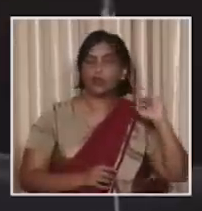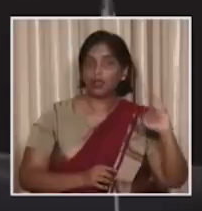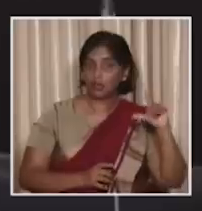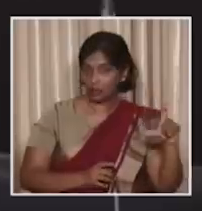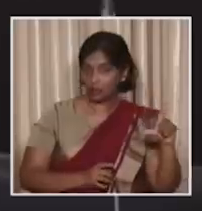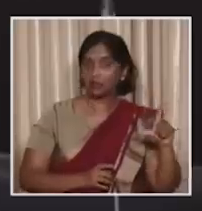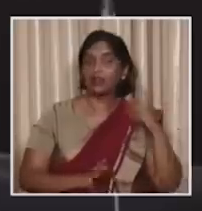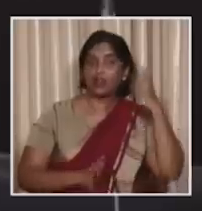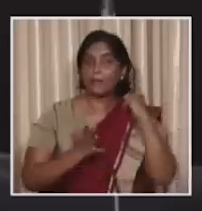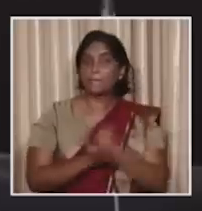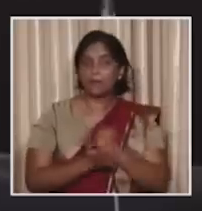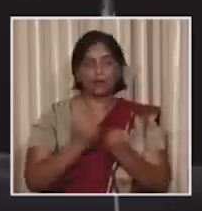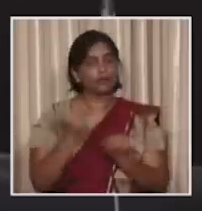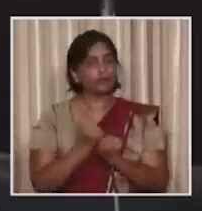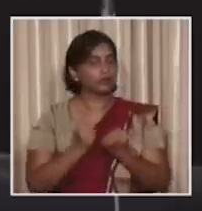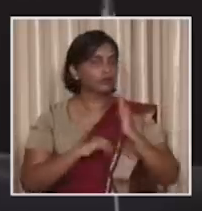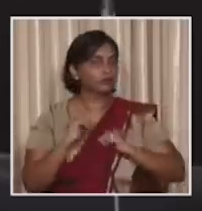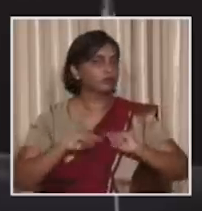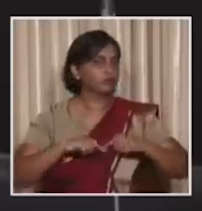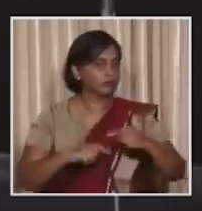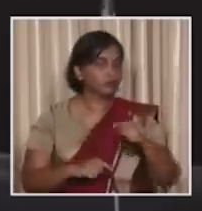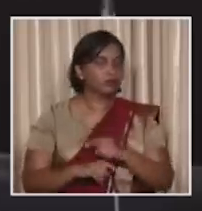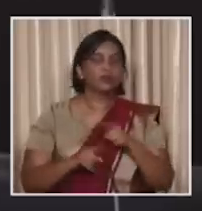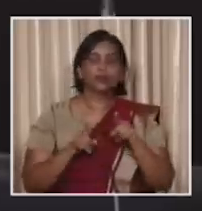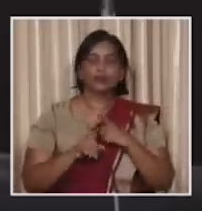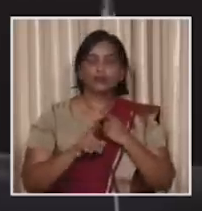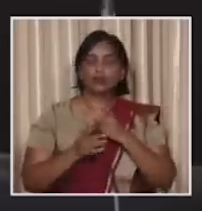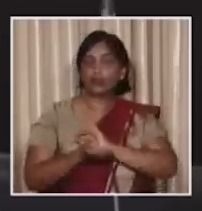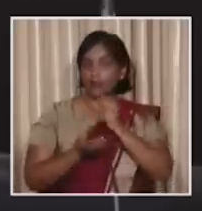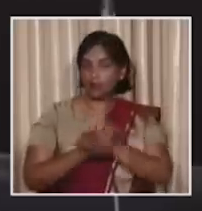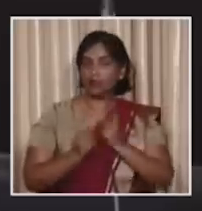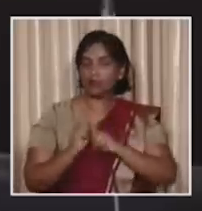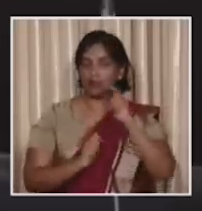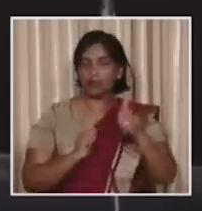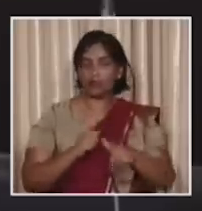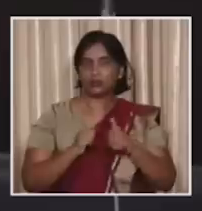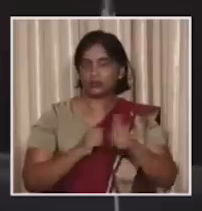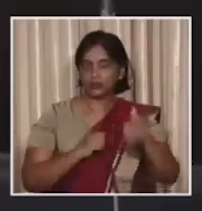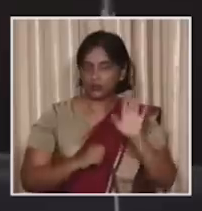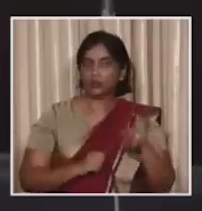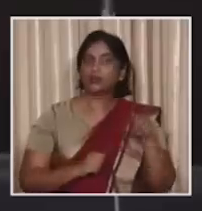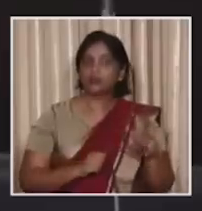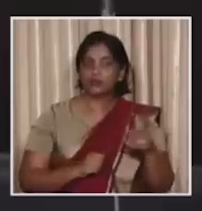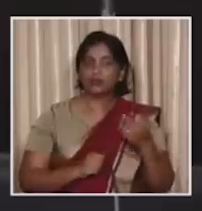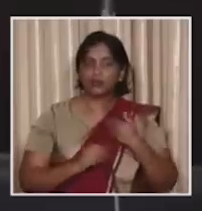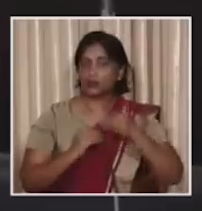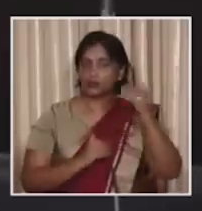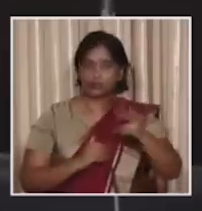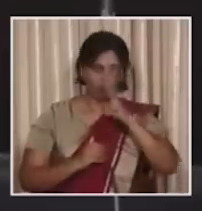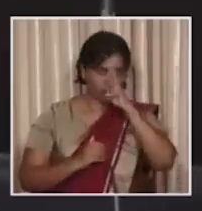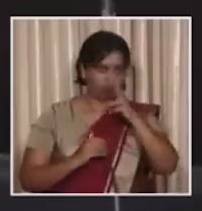875.67ක් ලෝක බැංකු ආධාර යටතේ ක්‍රියාත්මක වන සර් කර්මදල මගින් ගෙවීම සඳහා දැන් කටයුතු කරගෙන යනවා. මට ඊළඟ